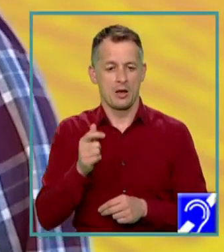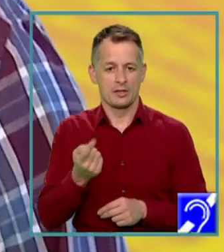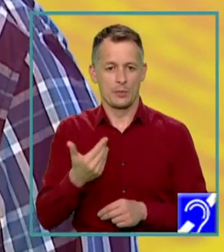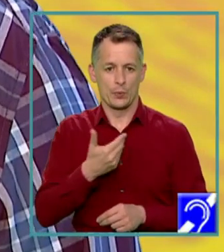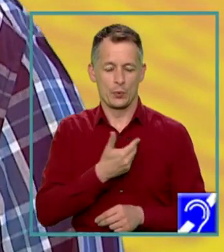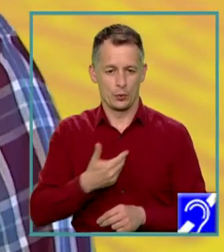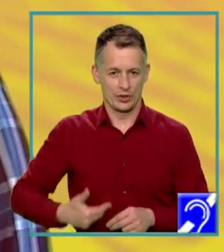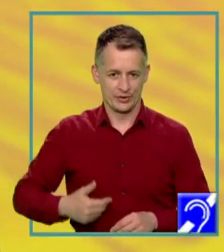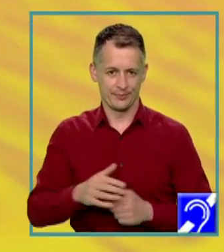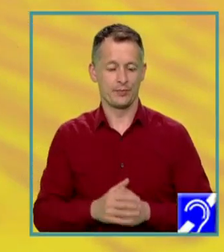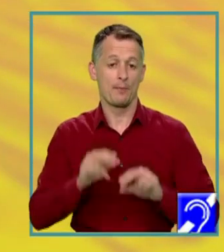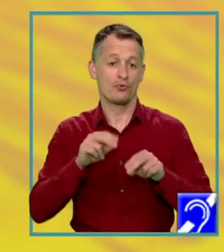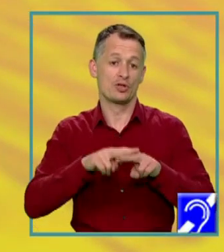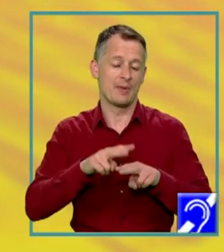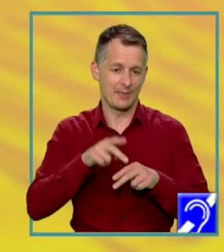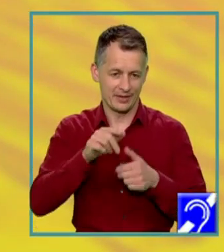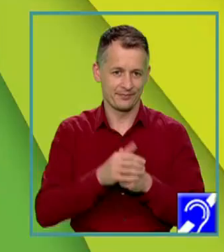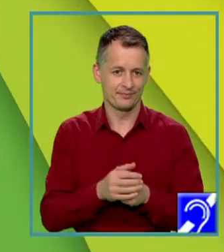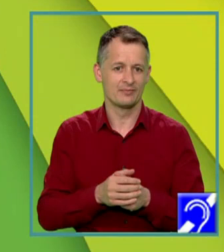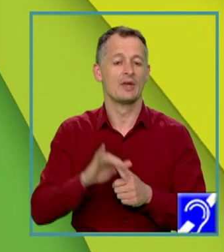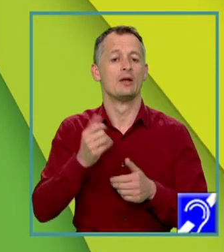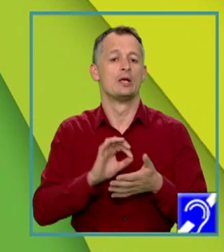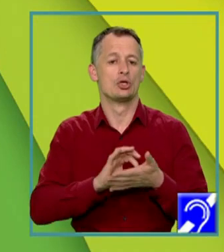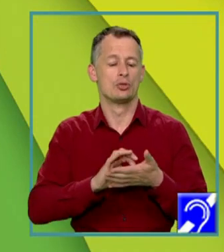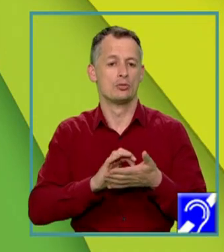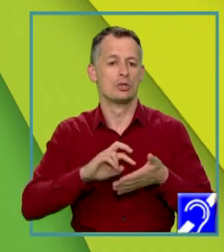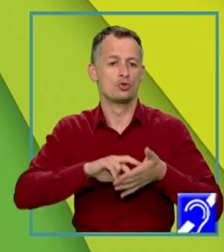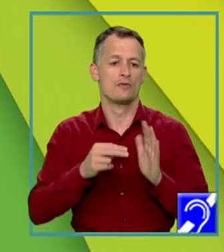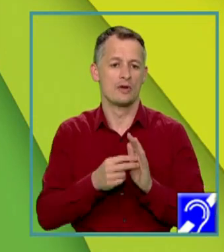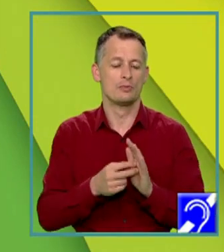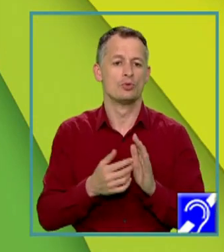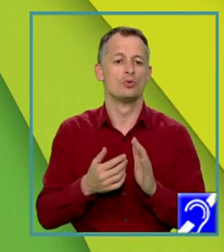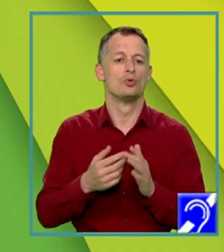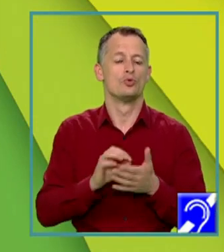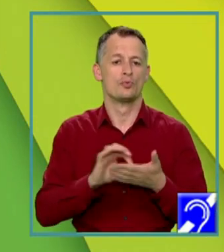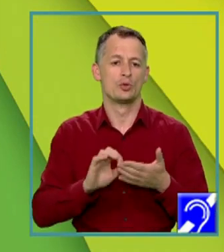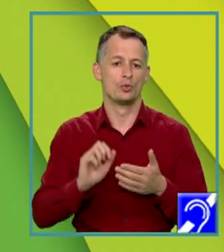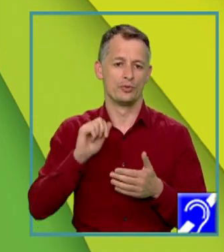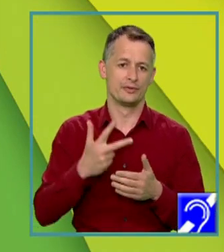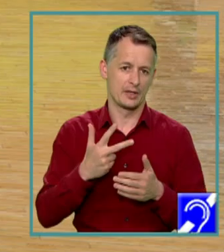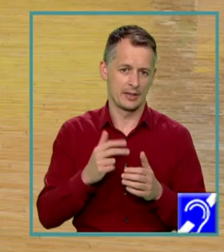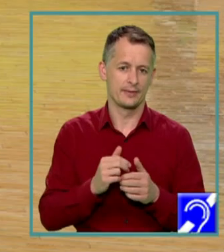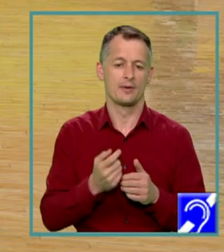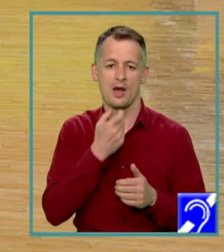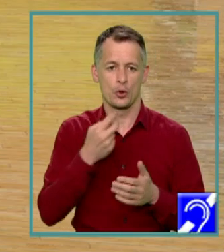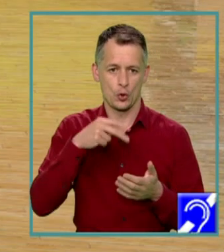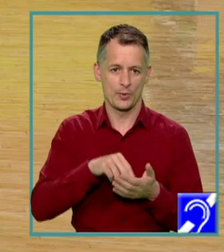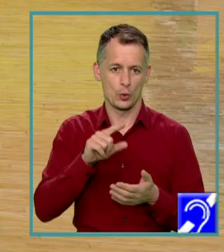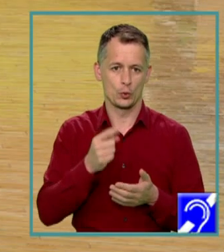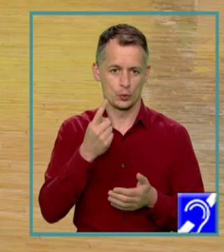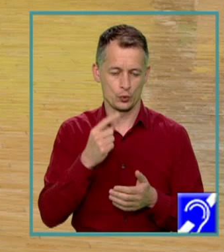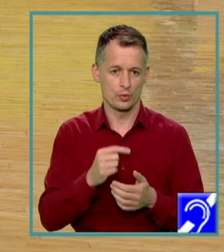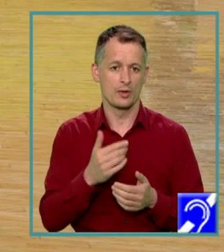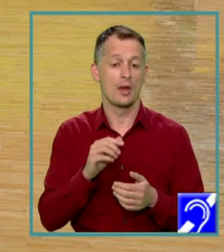rezolva subiectul al treilea din testele de antrenament 2021 profil pedagogic vom începe cu